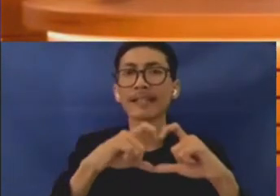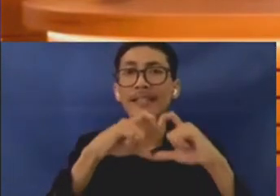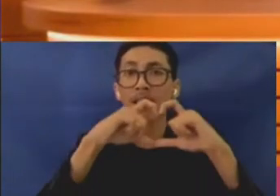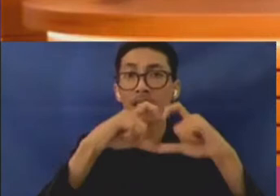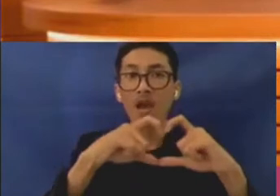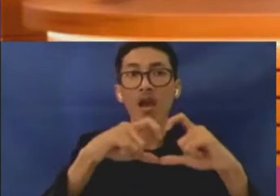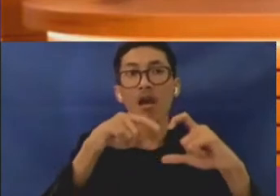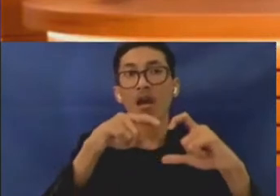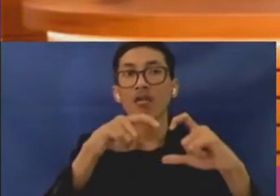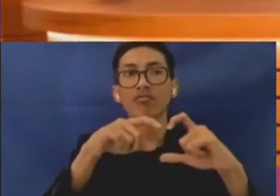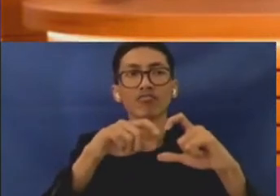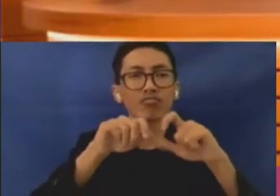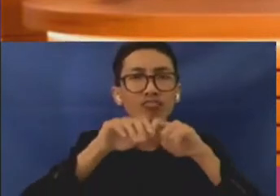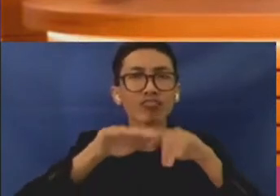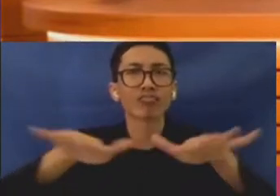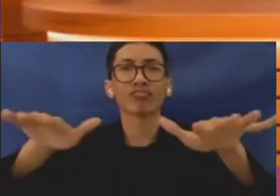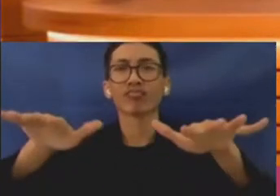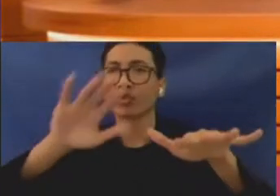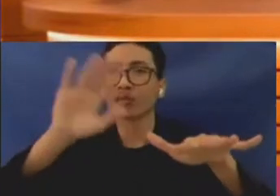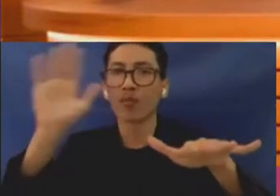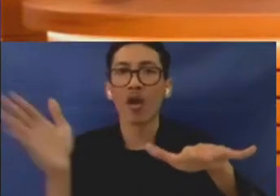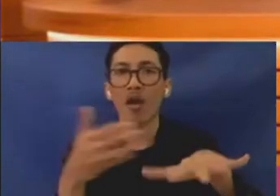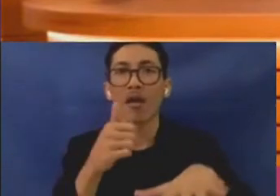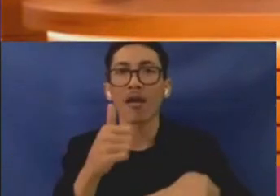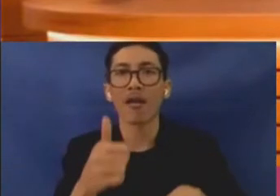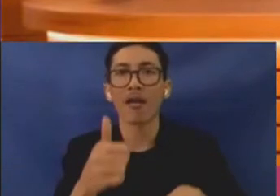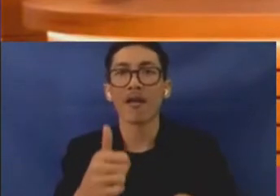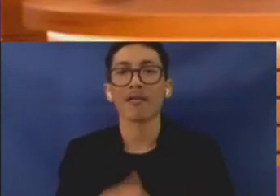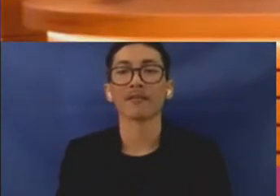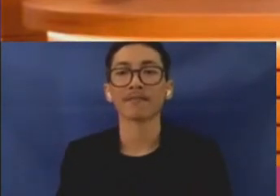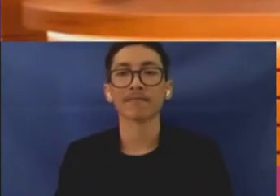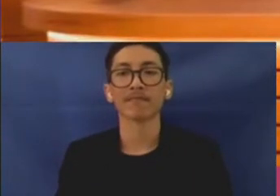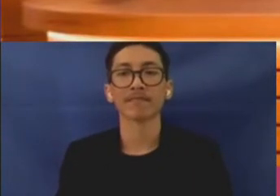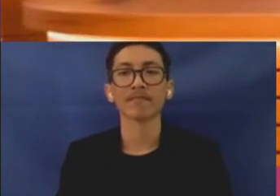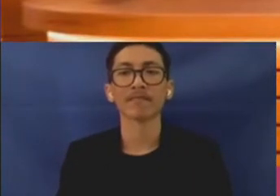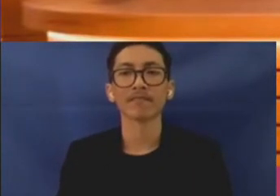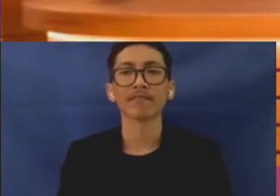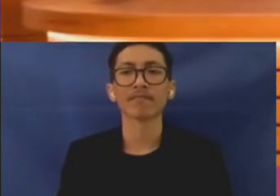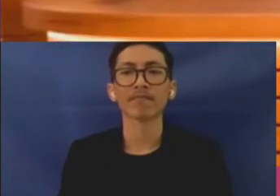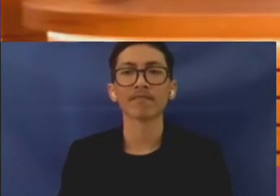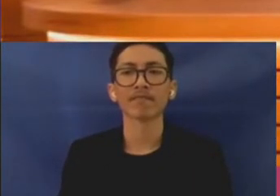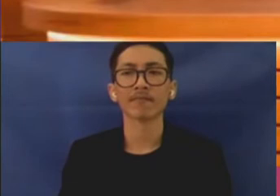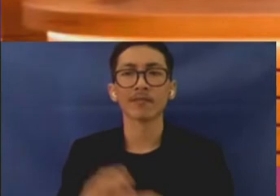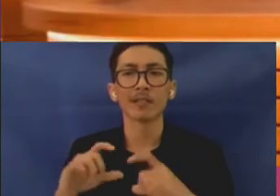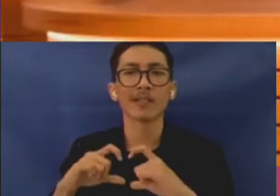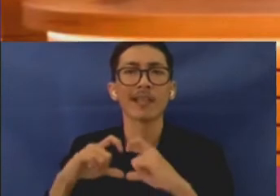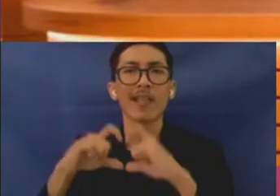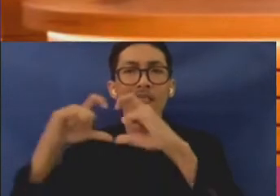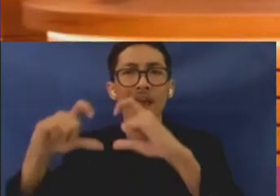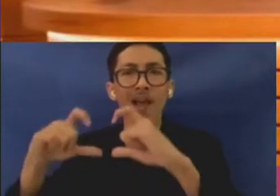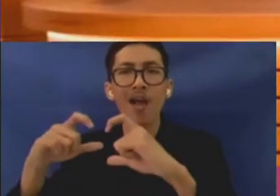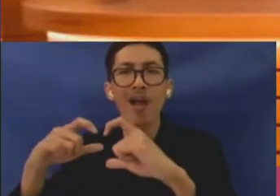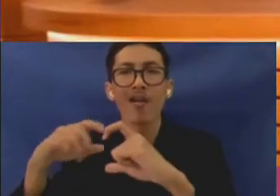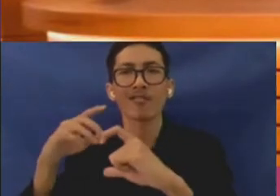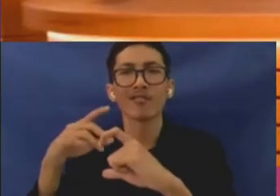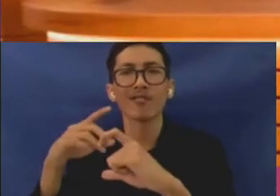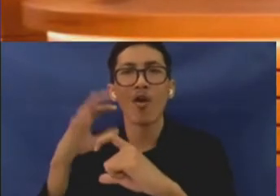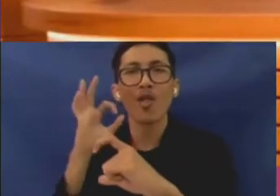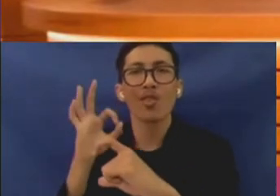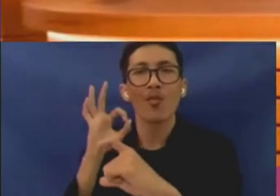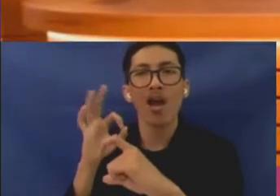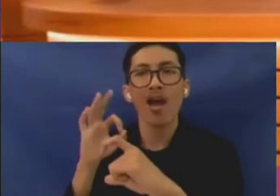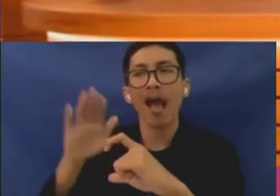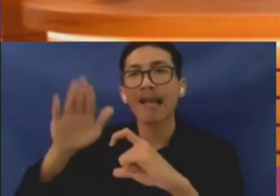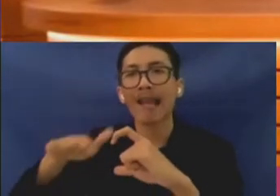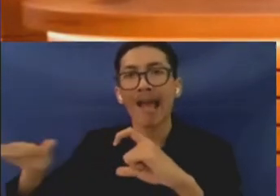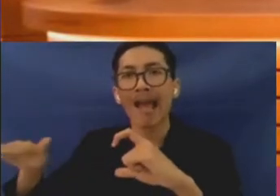tetap tersemai pada individu semua. Tidak terkecuali ikatan endless love orang tua kepada anak, termasuk pada fenomena kasih